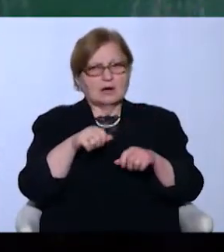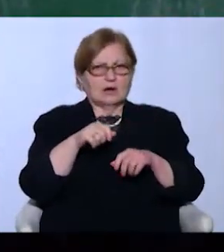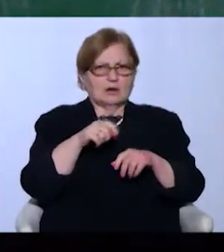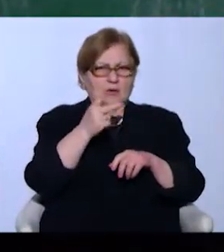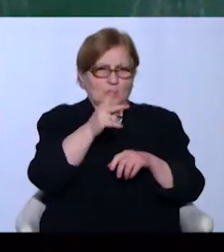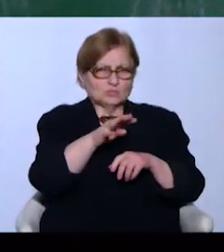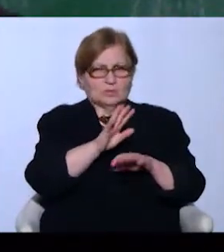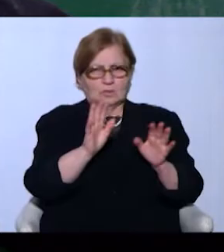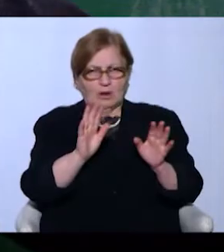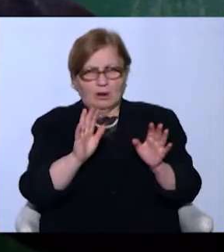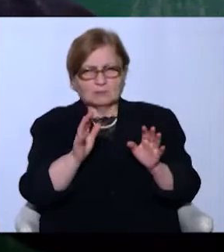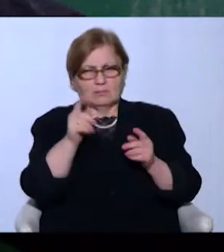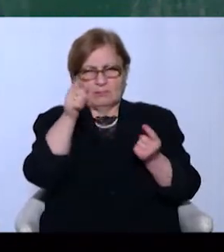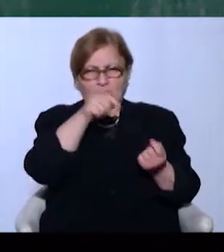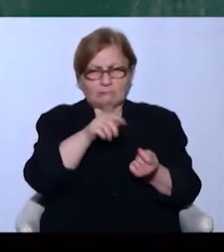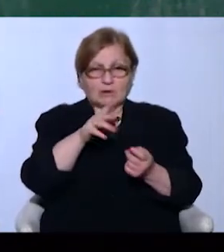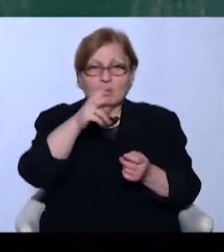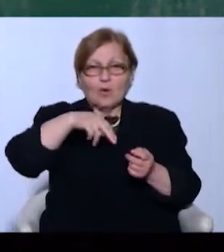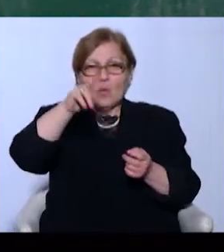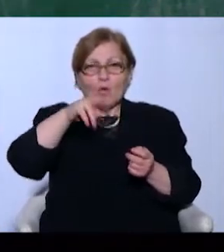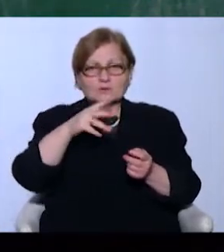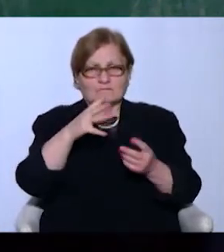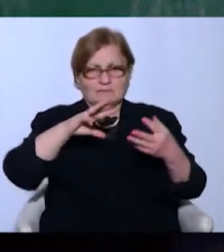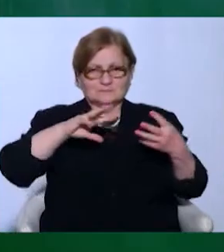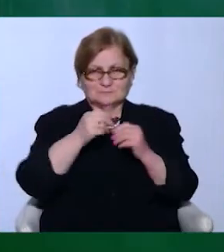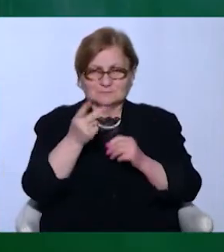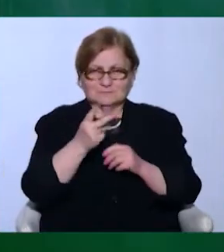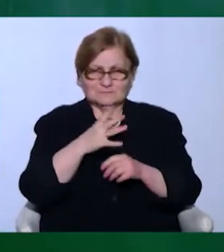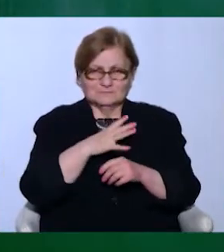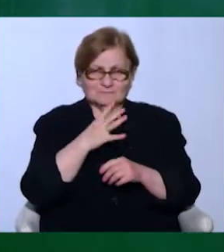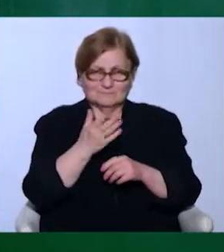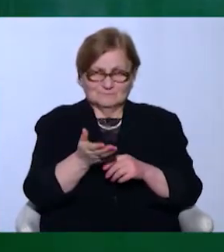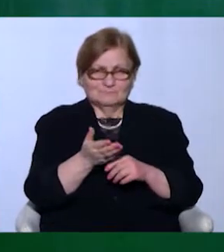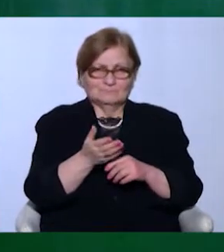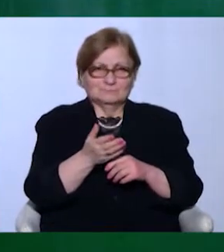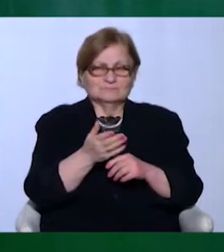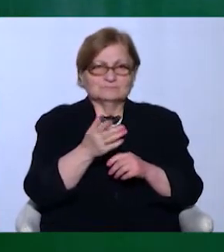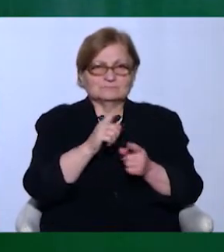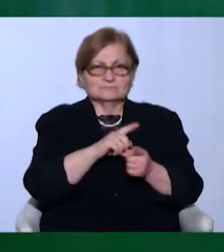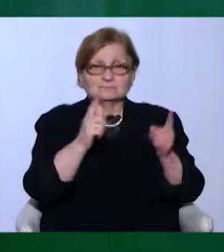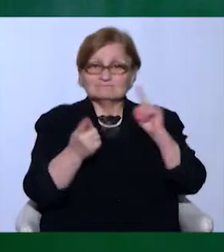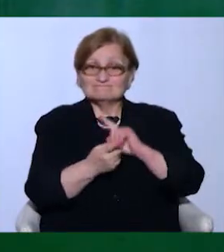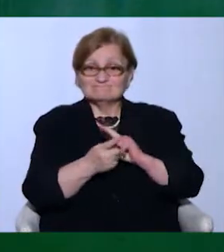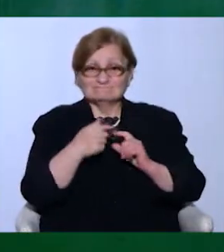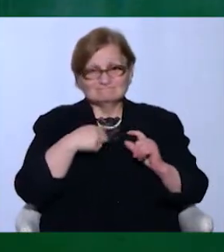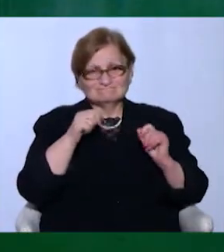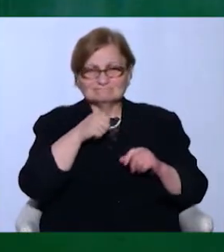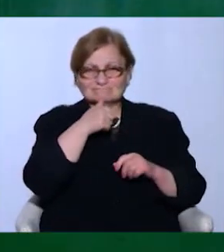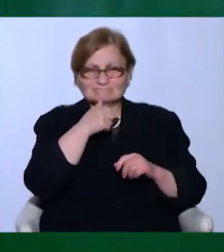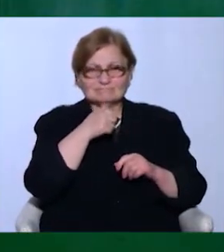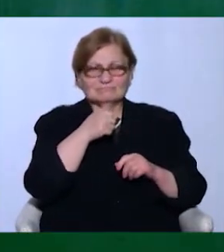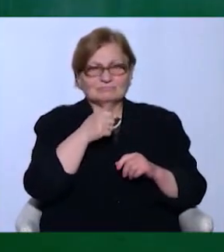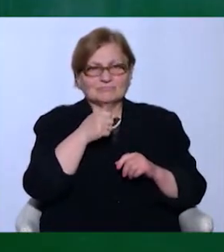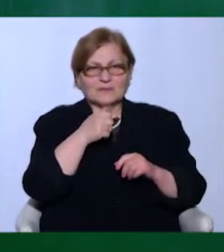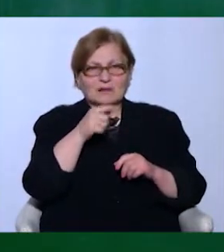მაგრამ 24-ის არა. 54 არის, მაგრამ ამის არა. აქ 24-ის ჯერადები პირიქით რამე 24 ჯერადებში და 48